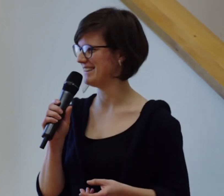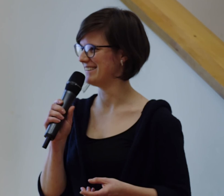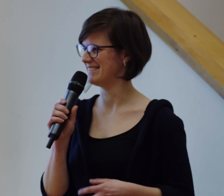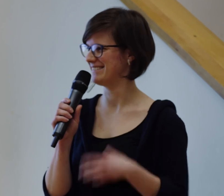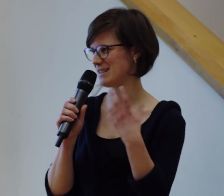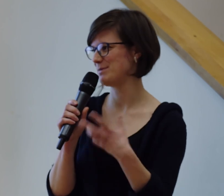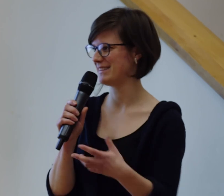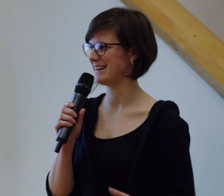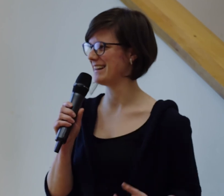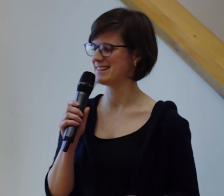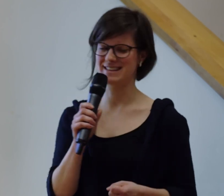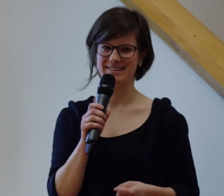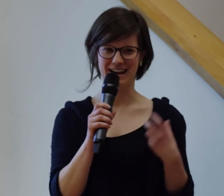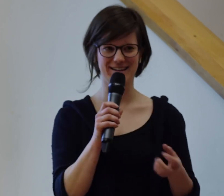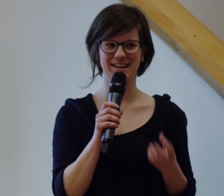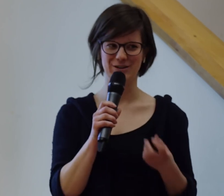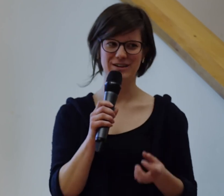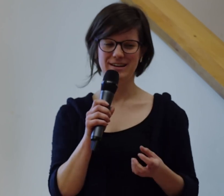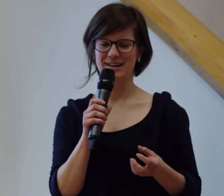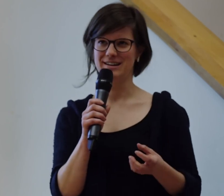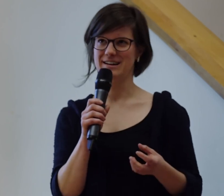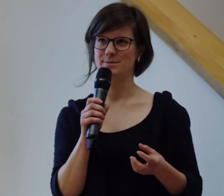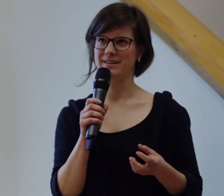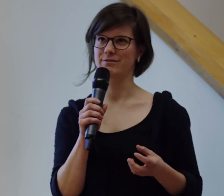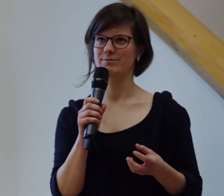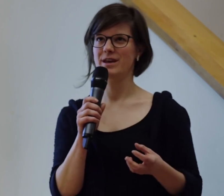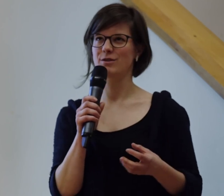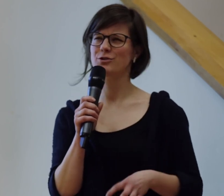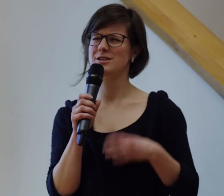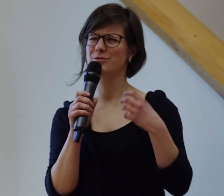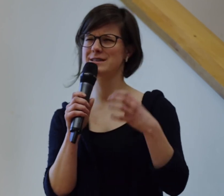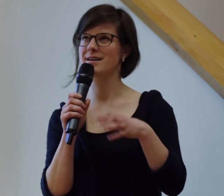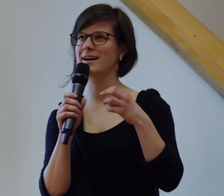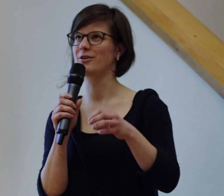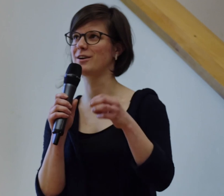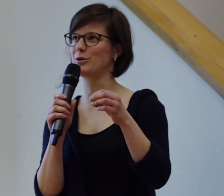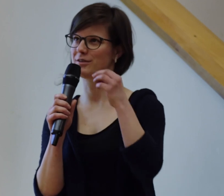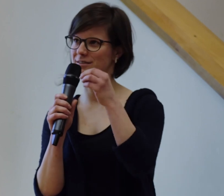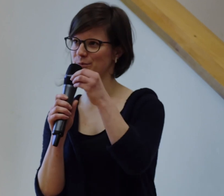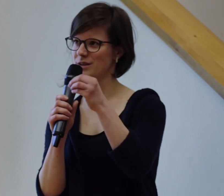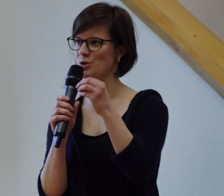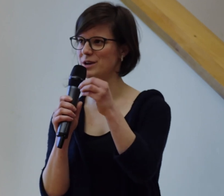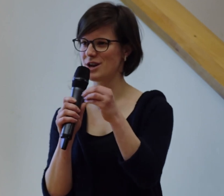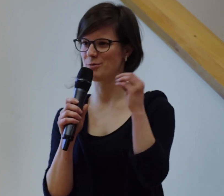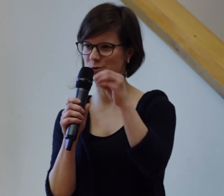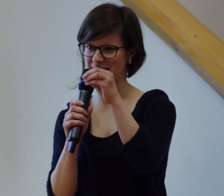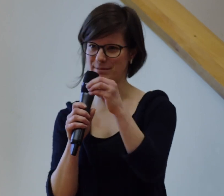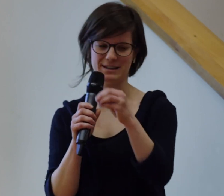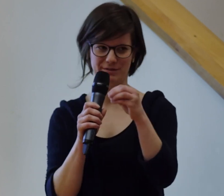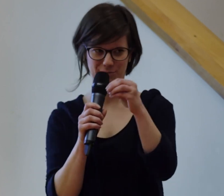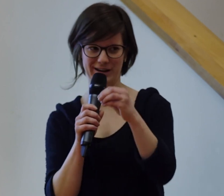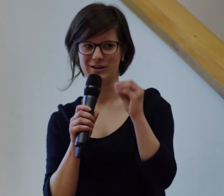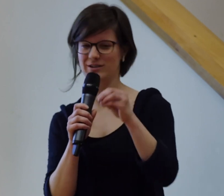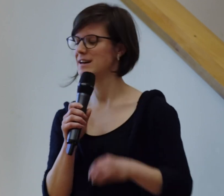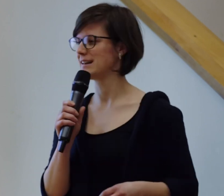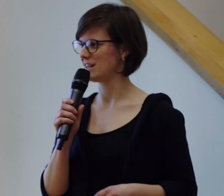že aspoň tady tenhle ten tlak, jako, respektive vytvoření vůbec nějakého jako souběžného bodu, který pak